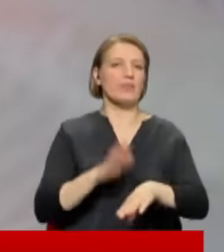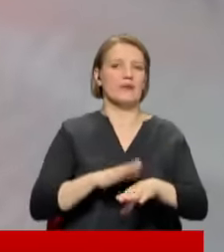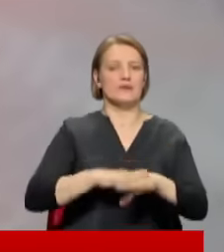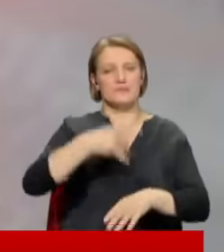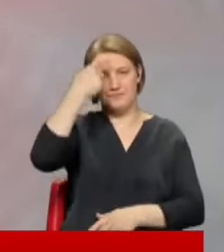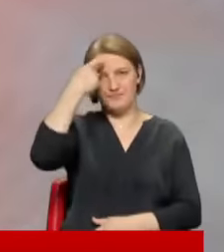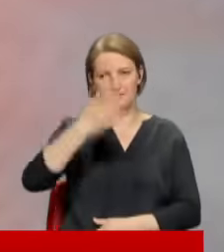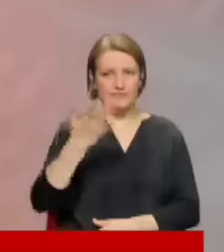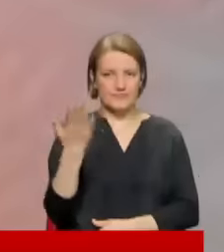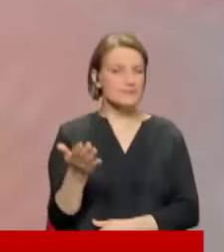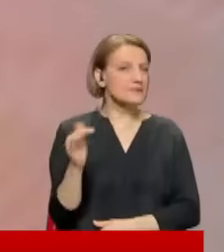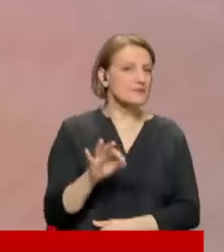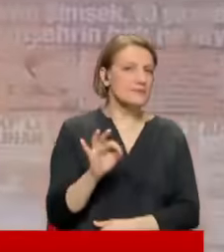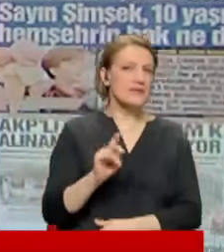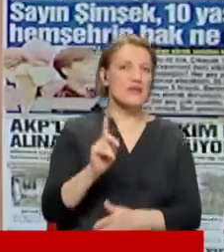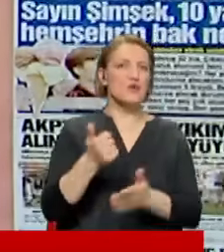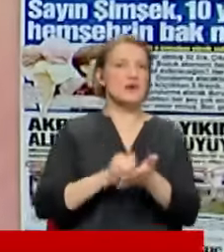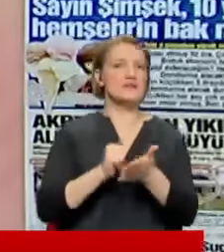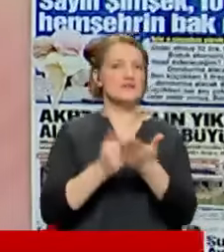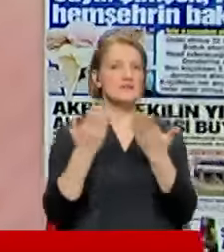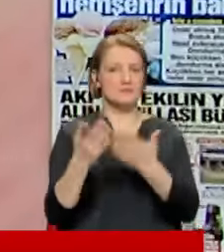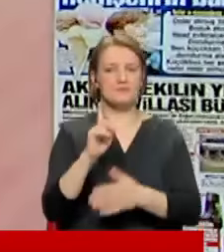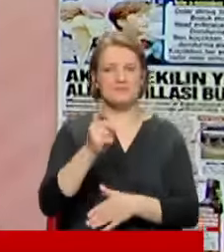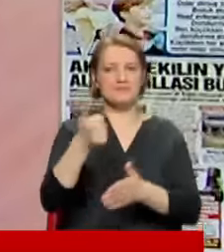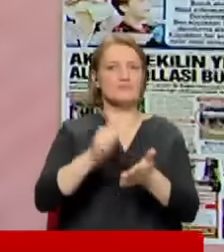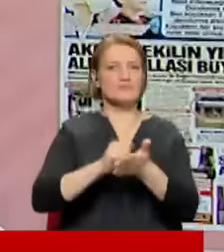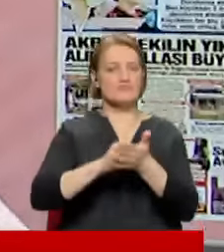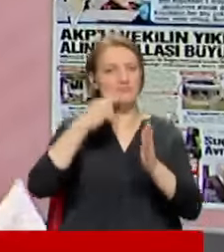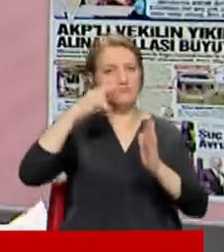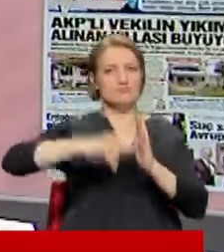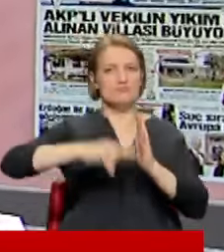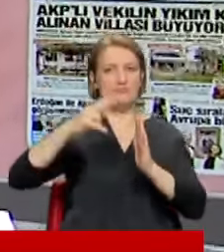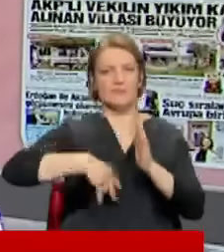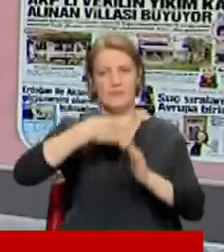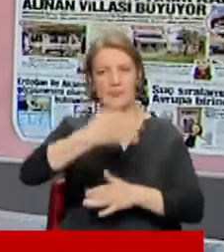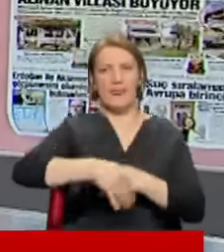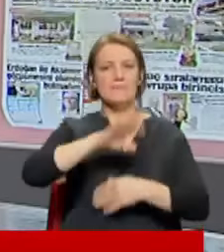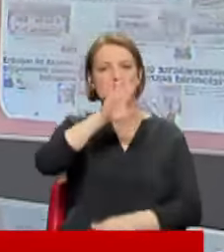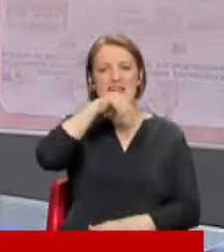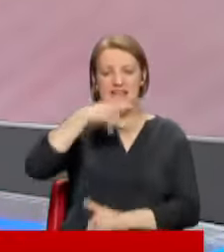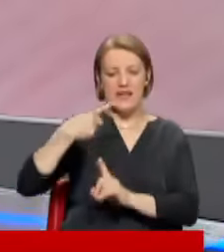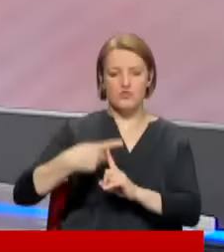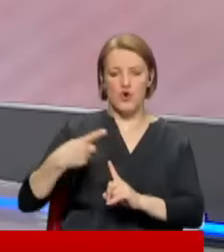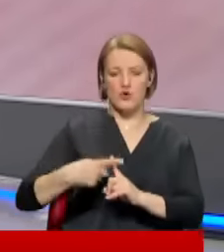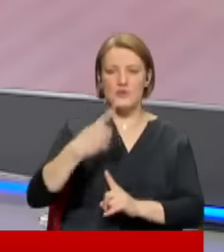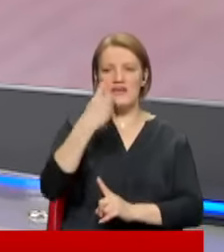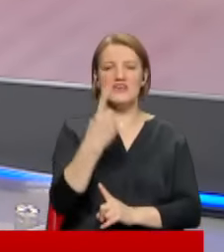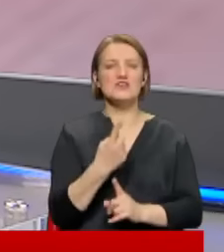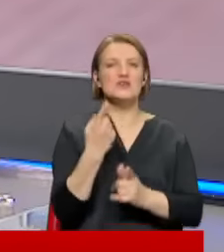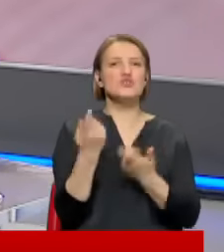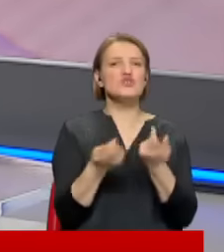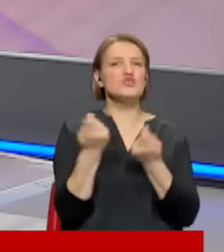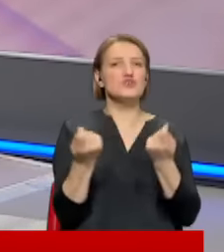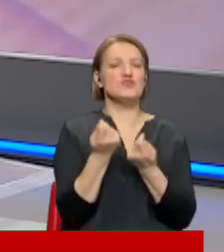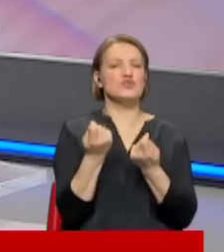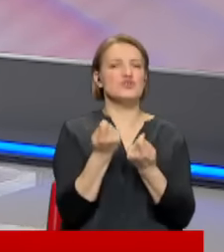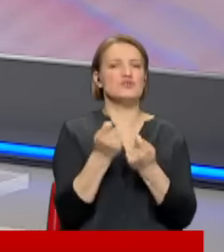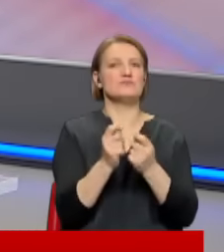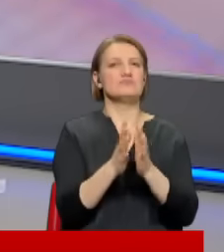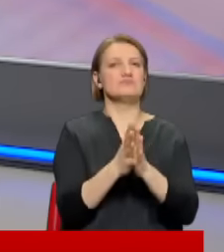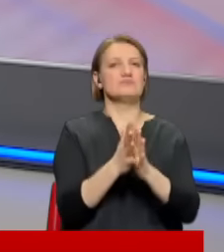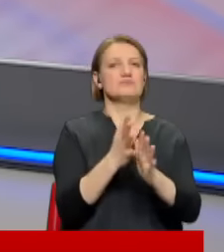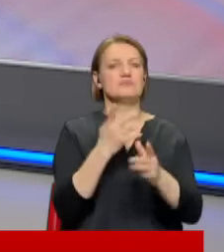şaşırmış durumda. Gelelim Bir Gün Gazetesi'ne. Bir Gün Gazetesi'nden okuyacağım haber. Dede ile torun iş kuyruğunda.